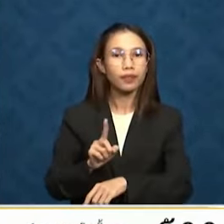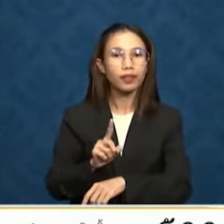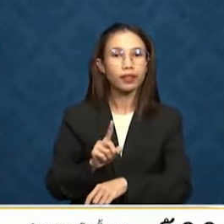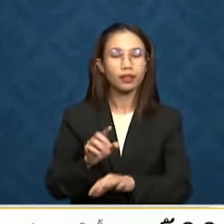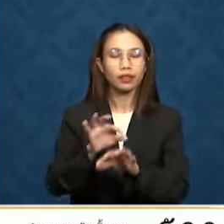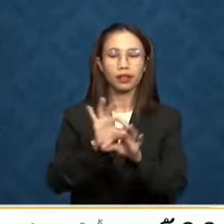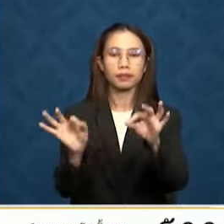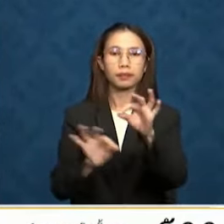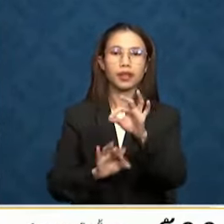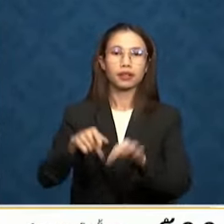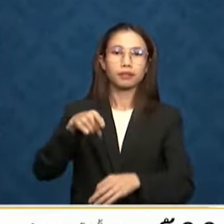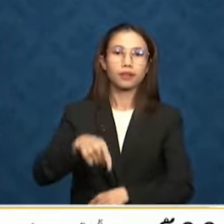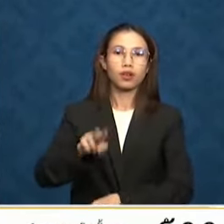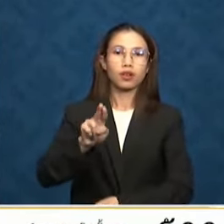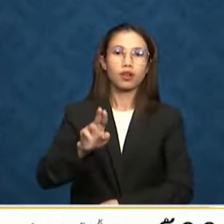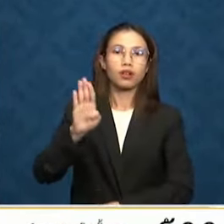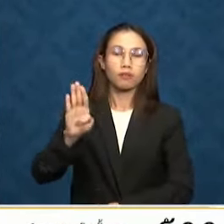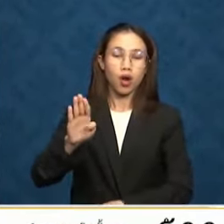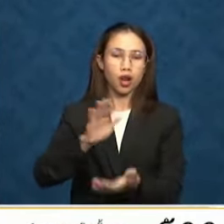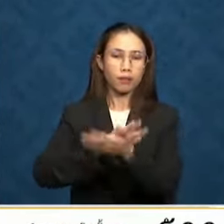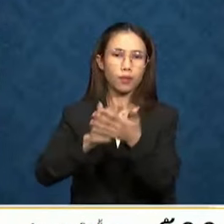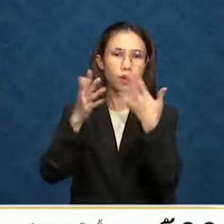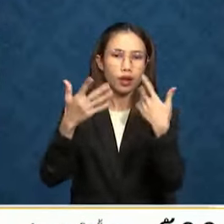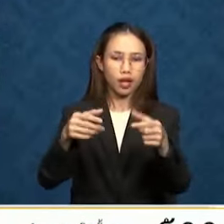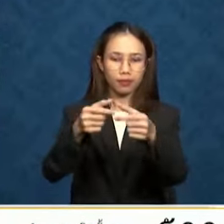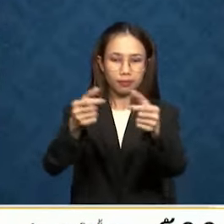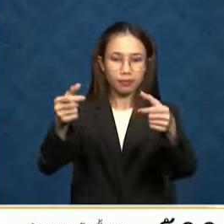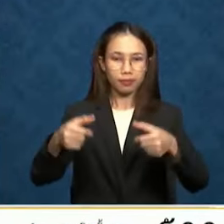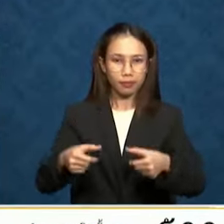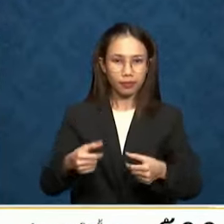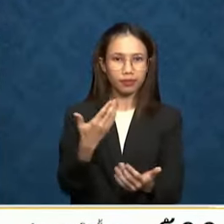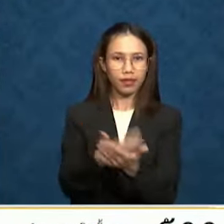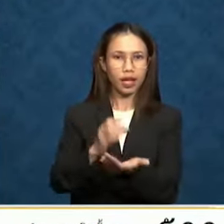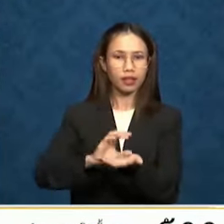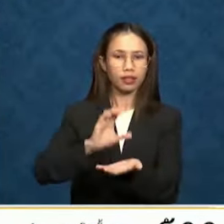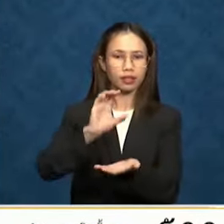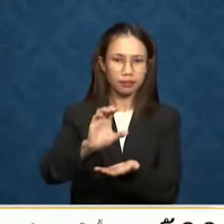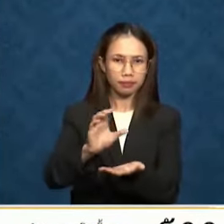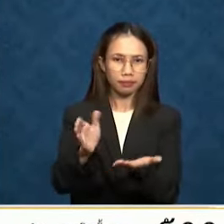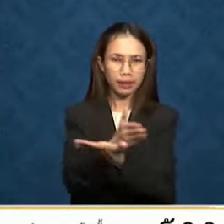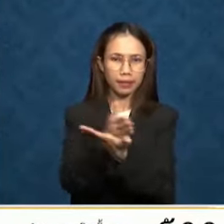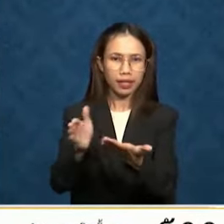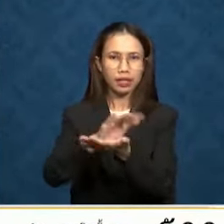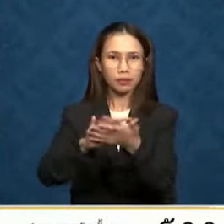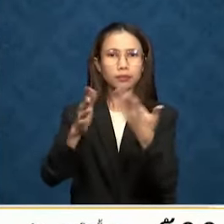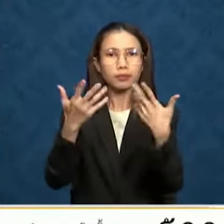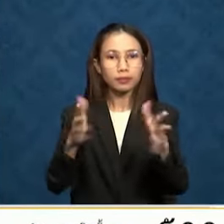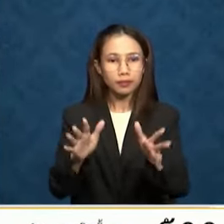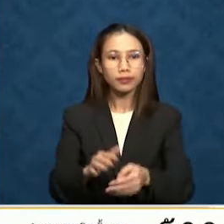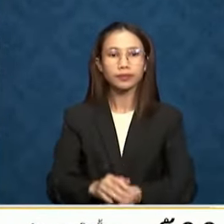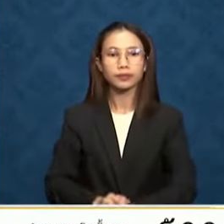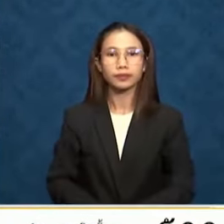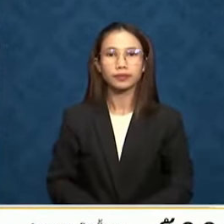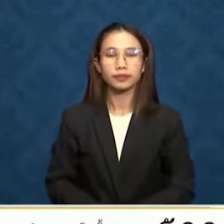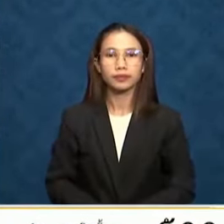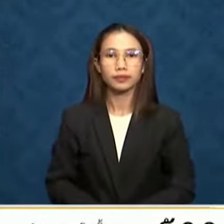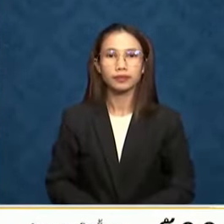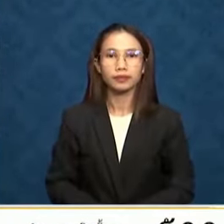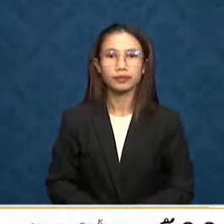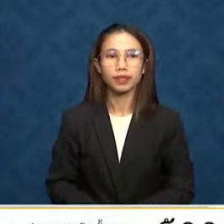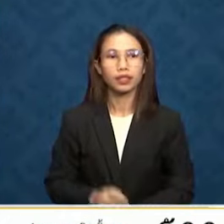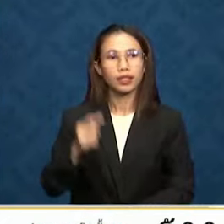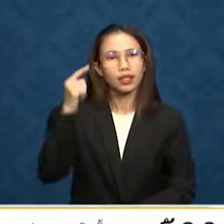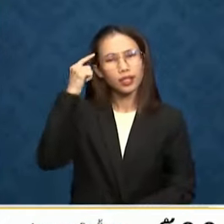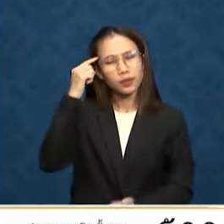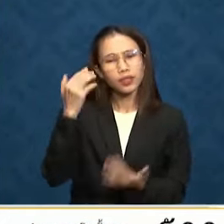พรบเนี่ยมันมันออกมาแล้วค่ะตอนที่งบประมาณทุกอย่างมันถูกจัดสรรไปหมดแล้วค่ะแล้วคือมันแทบจะ